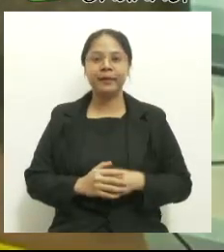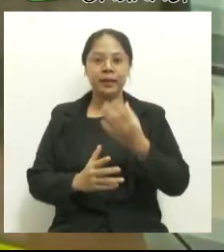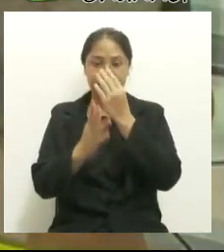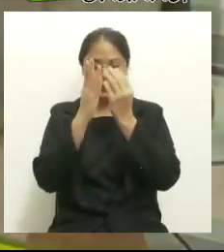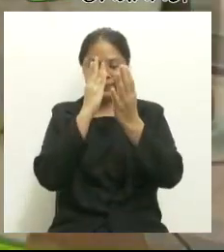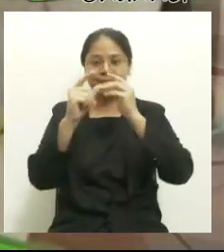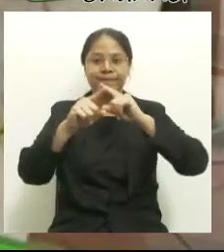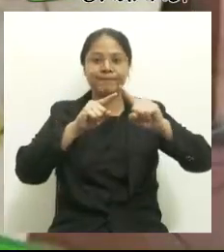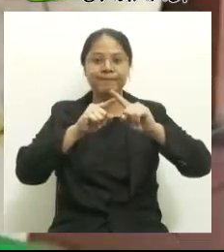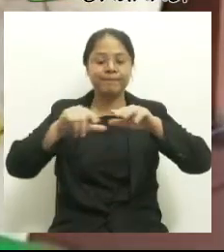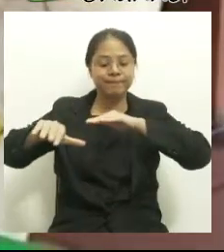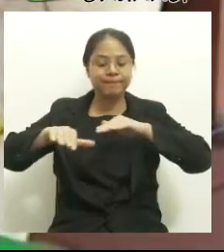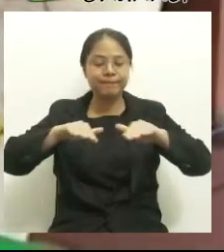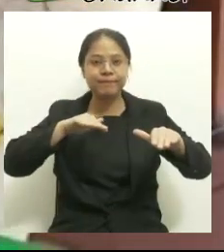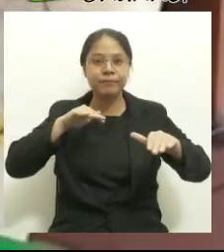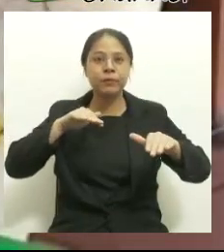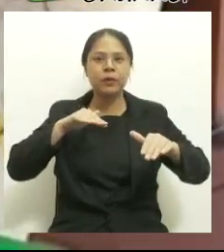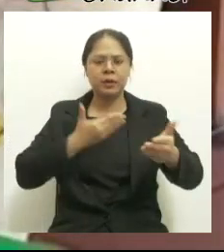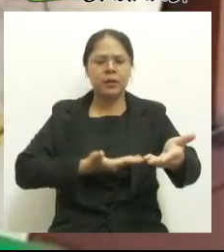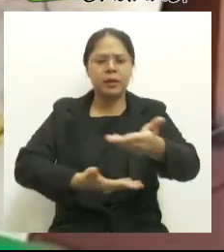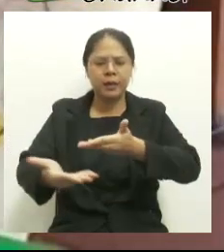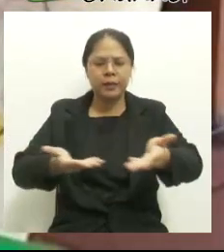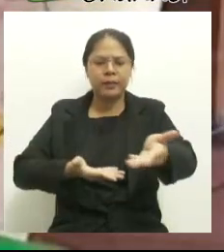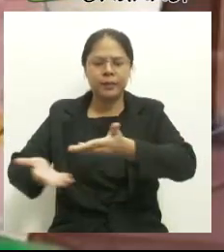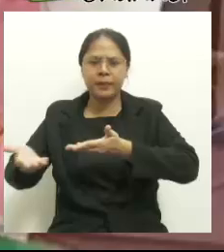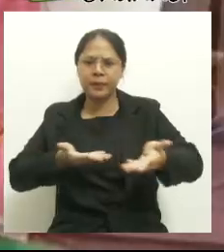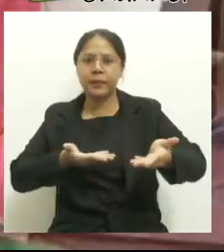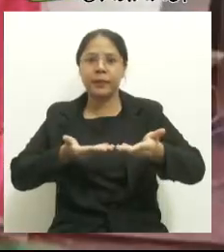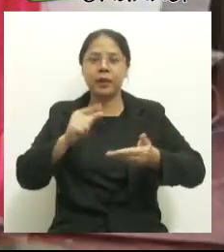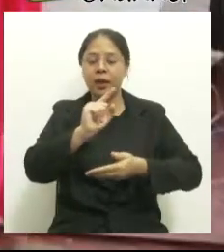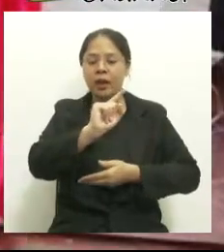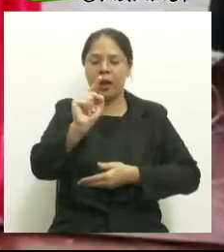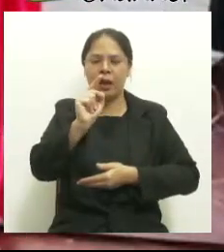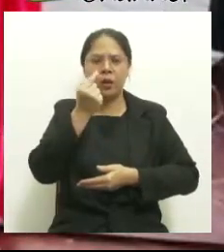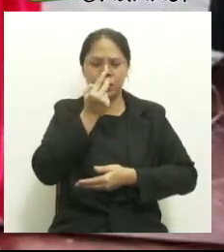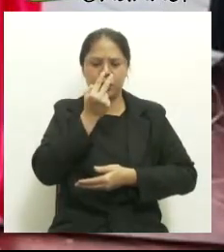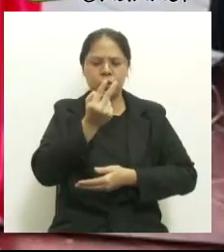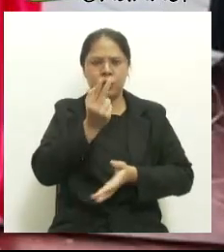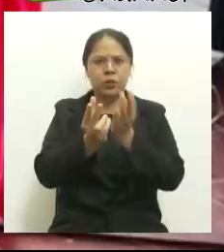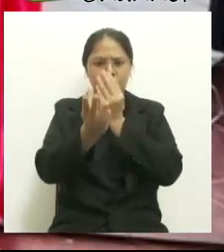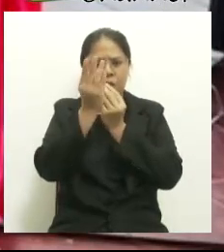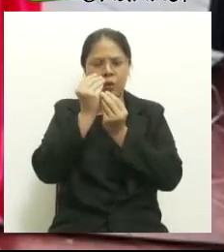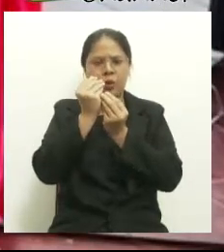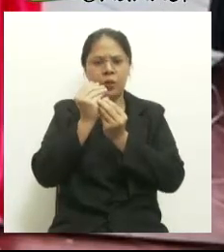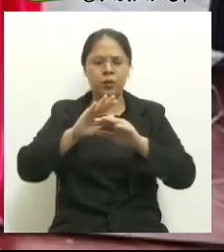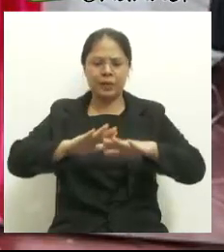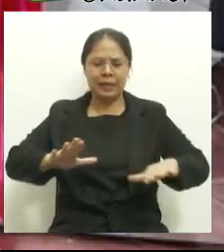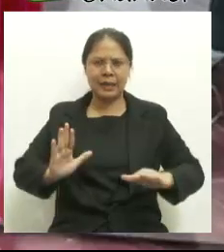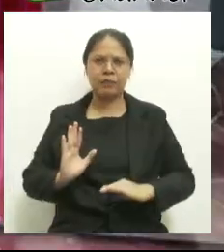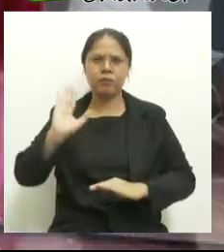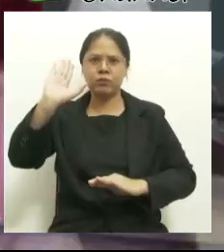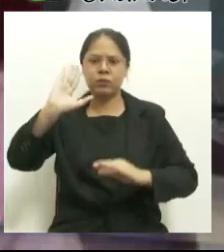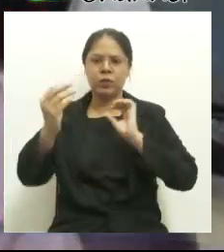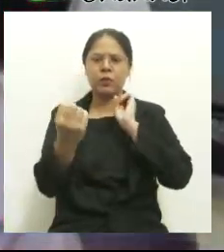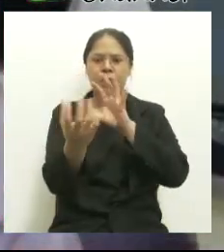นรู้มีการแลกเปลี่ยนเรียนรู้และให้ข้อมูลสะท้อนกลับเป็นกระบวนการที่ช่วยให้ครูสามารถพัฒนาตนเองและปรับปรุ